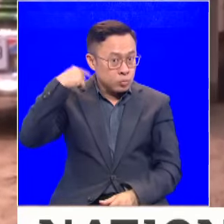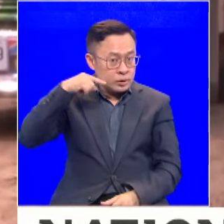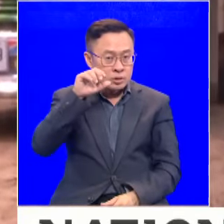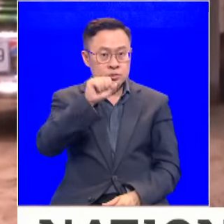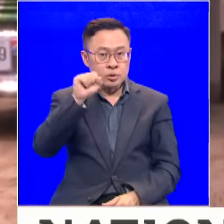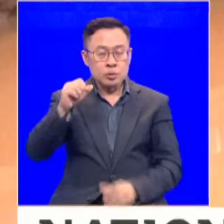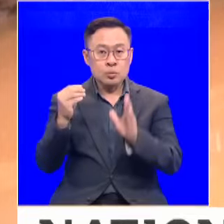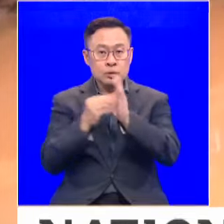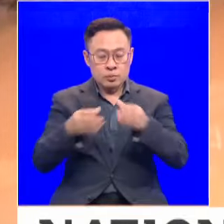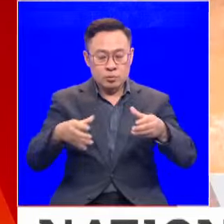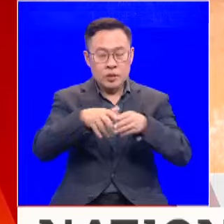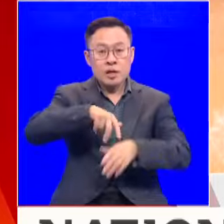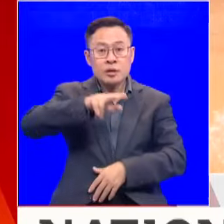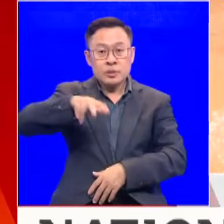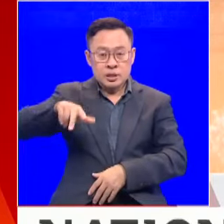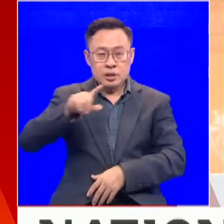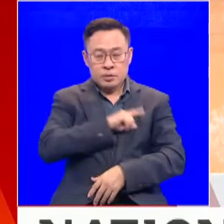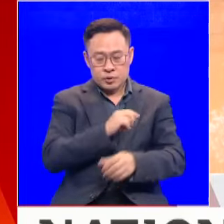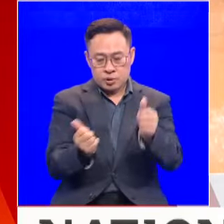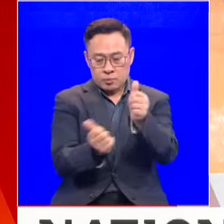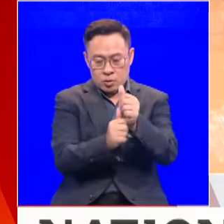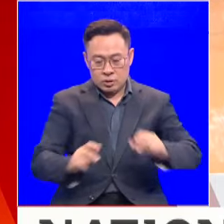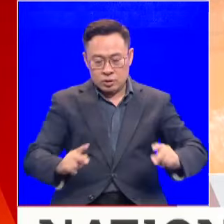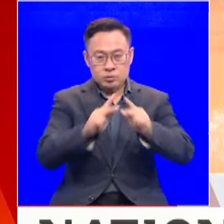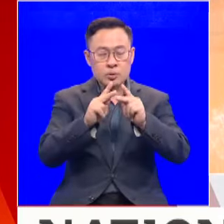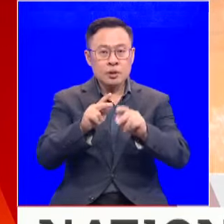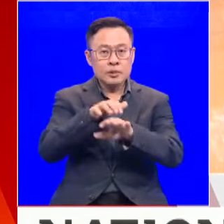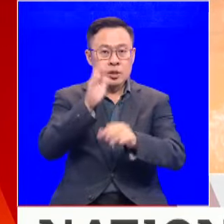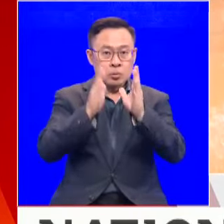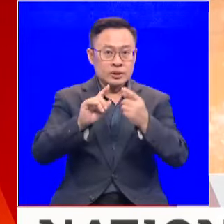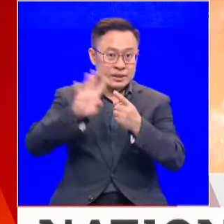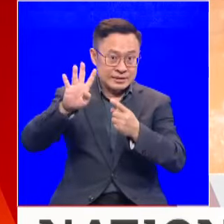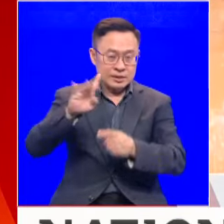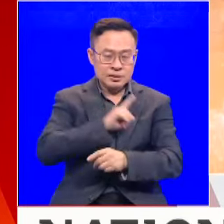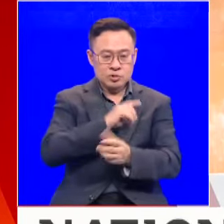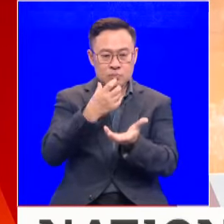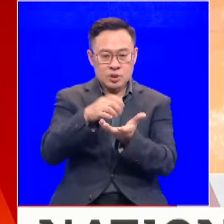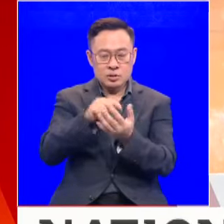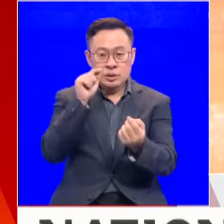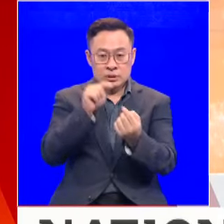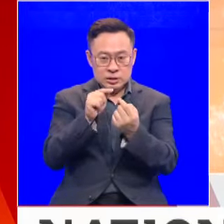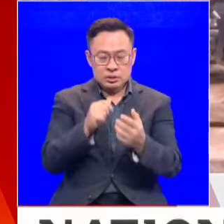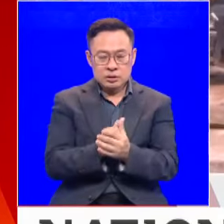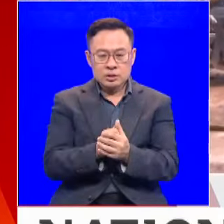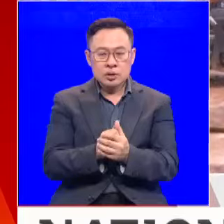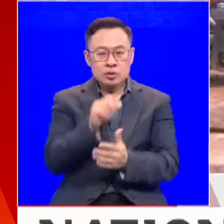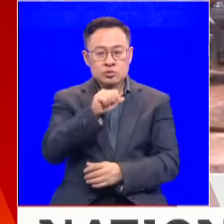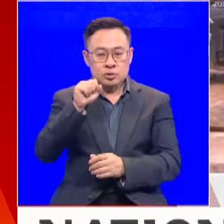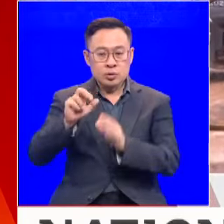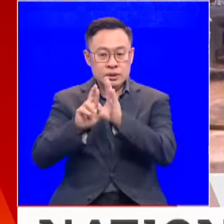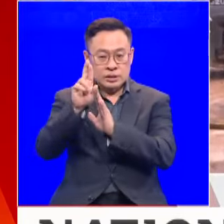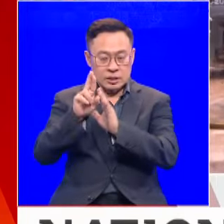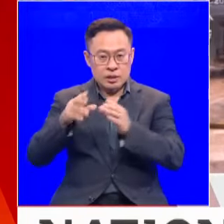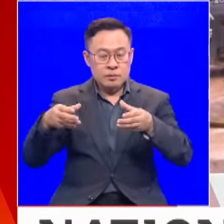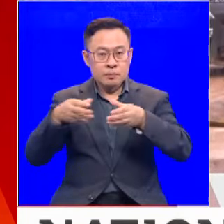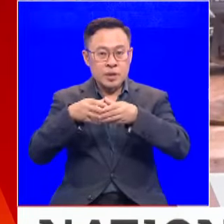พรรคเพื่อไทยในฐานะฐมนตรีช่วยว่าการกระทรวงมหาดไทยค่ะตอบกระทู้ถามสดของนายฐากูลยะแสงสสเชียงรายพรรคประชา